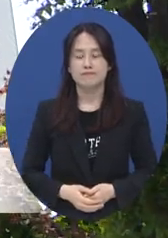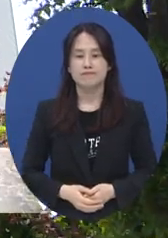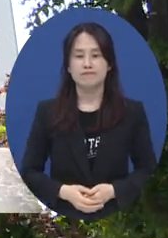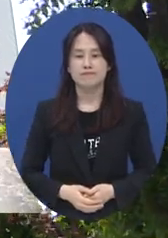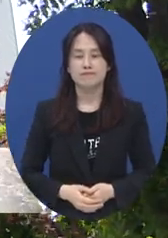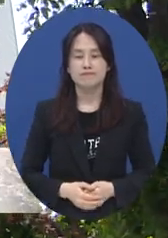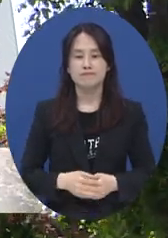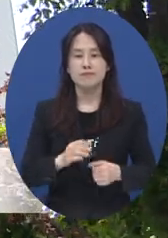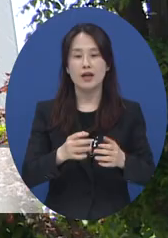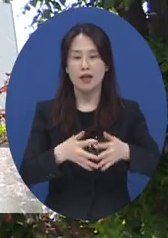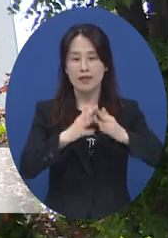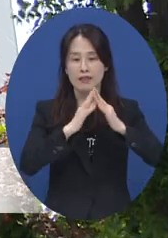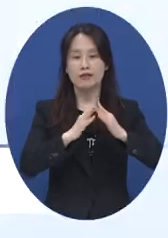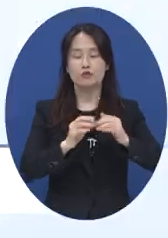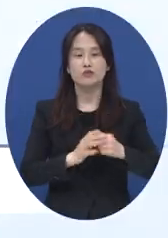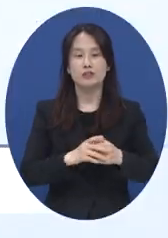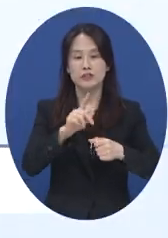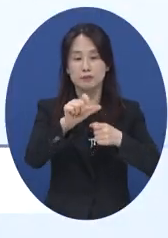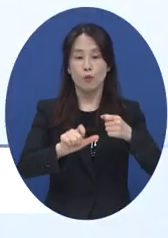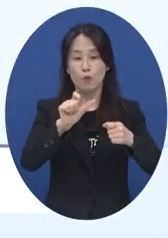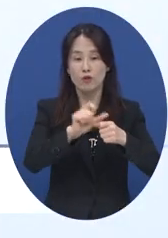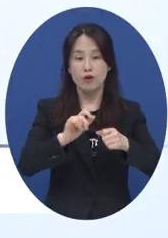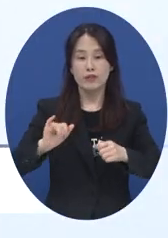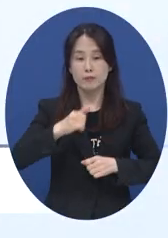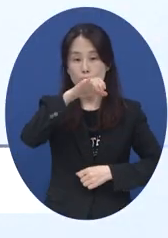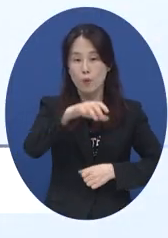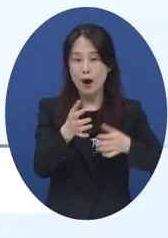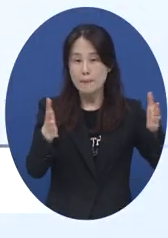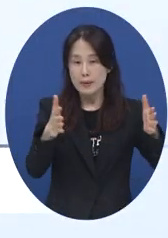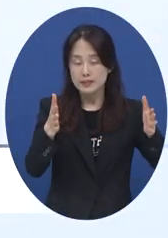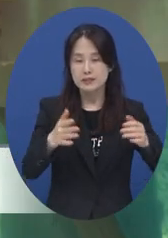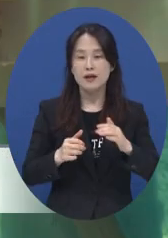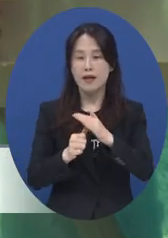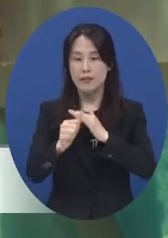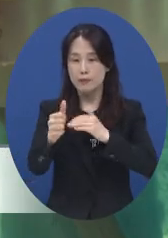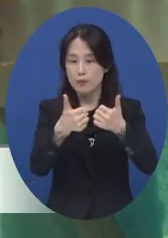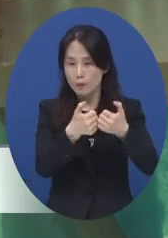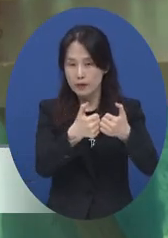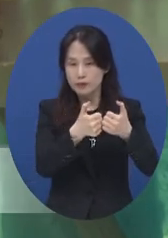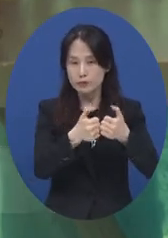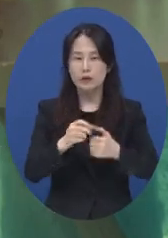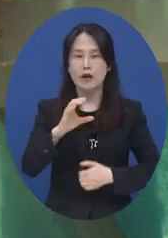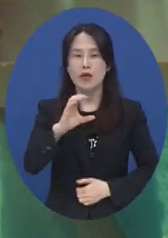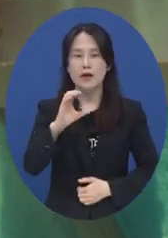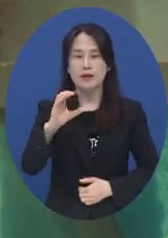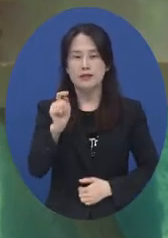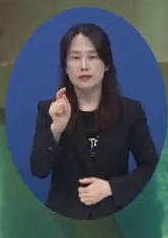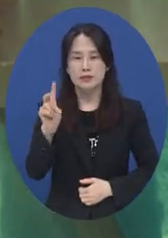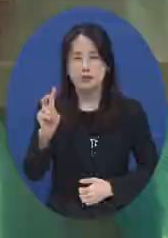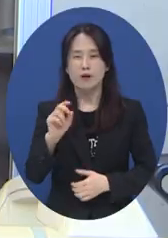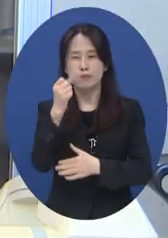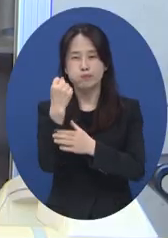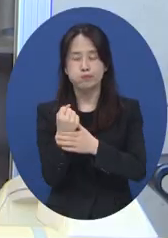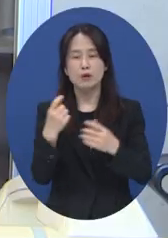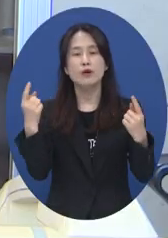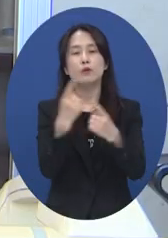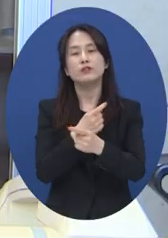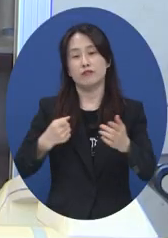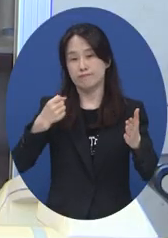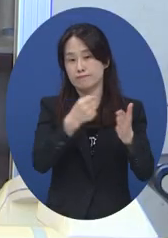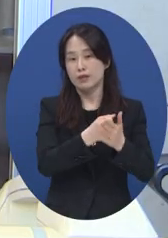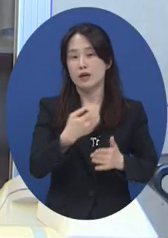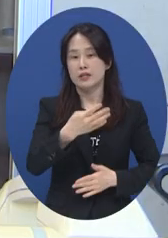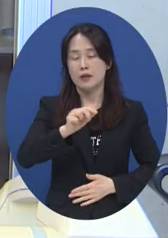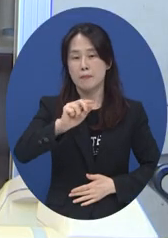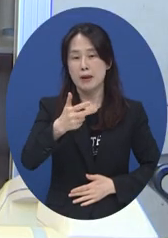지은 지 15년 된 김포의 한 아파트는 올 초 입주자대표회의를 통해 낡은 cctv 를 교차 기로 했습니다 4천 8백 여